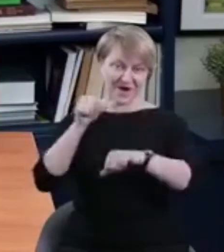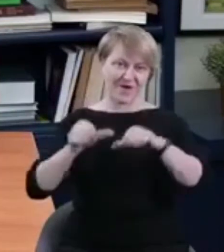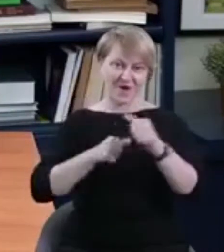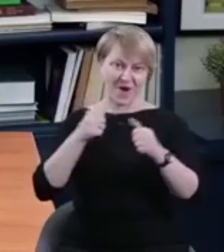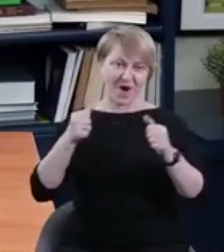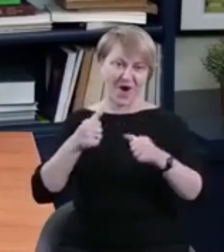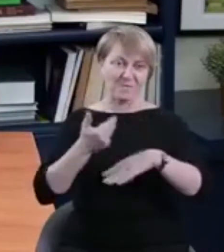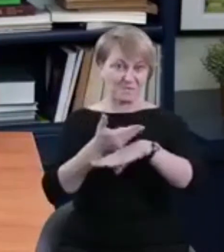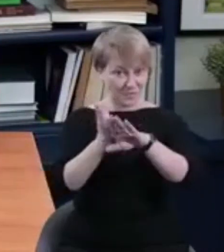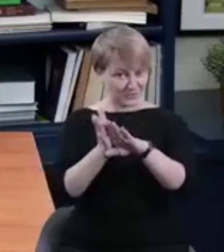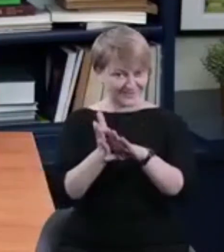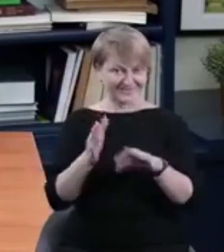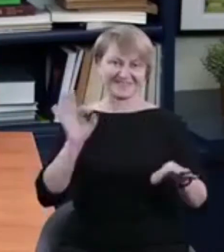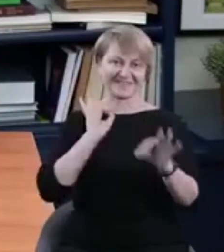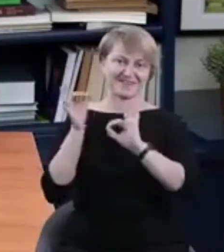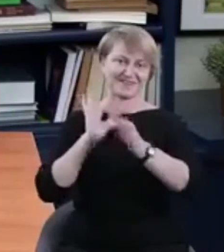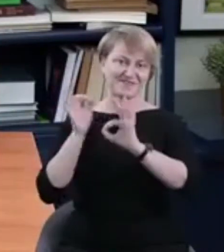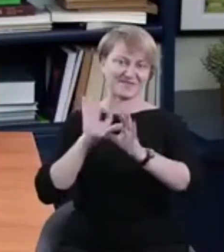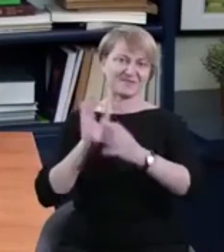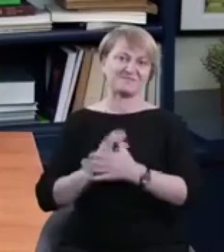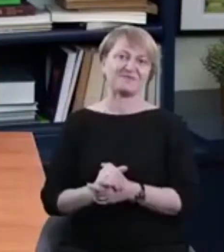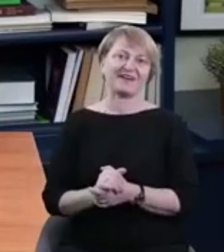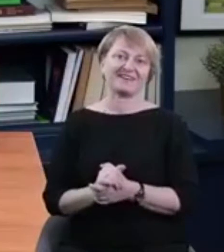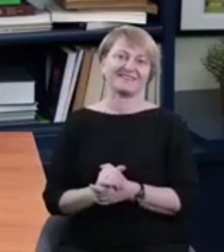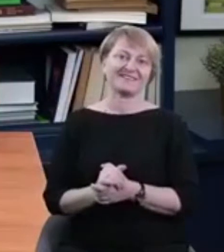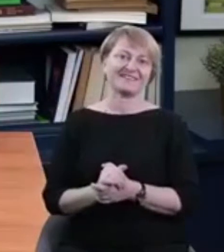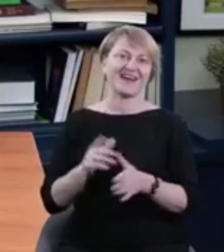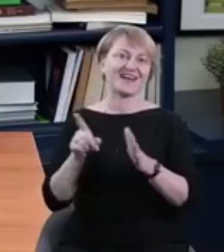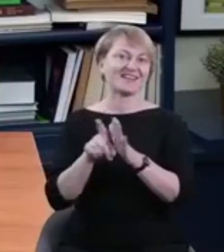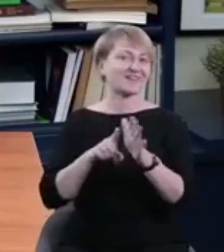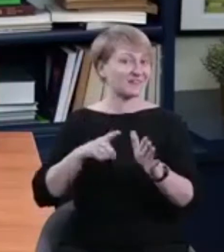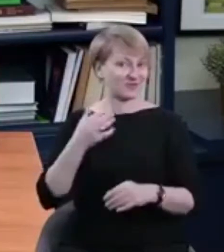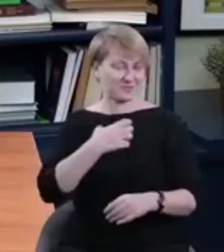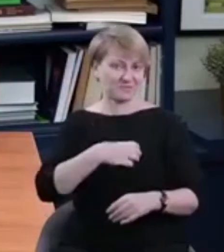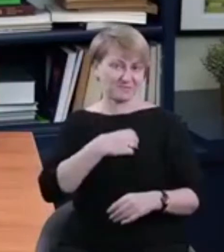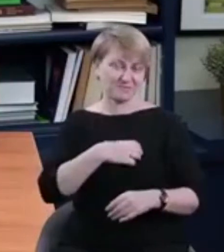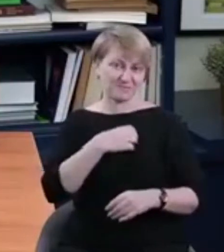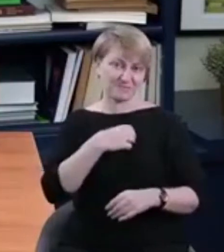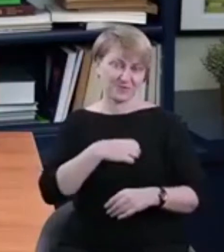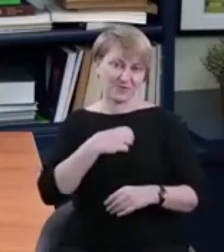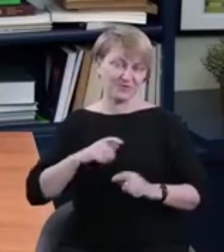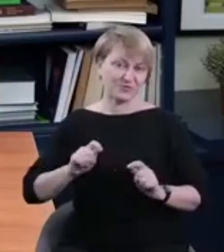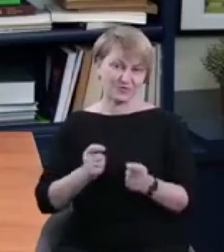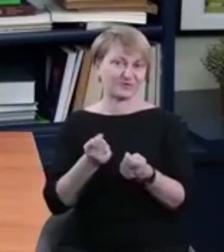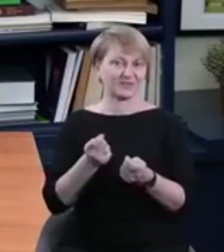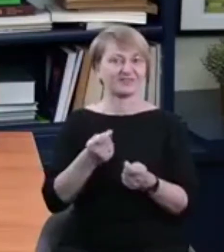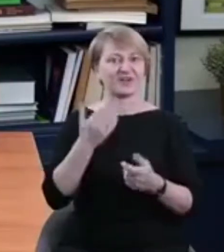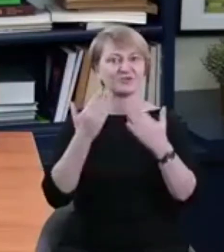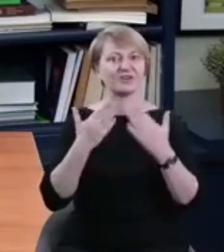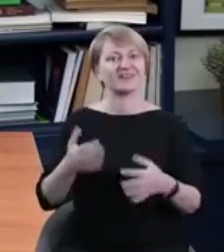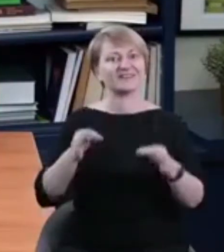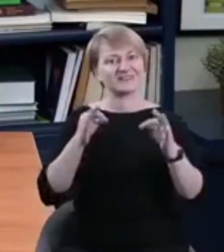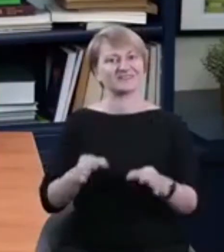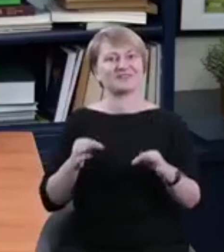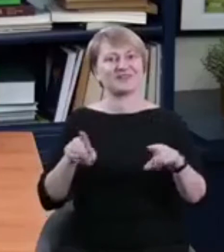się z wami informacjami oczywiście dla mnie miło mi to taką niewymuszoną nie mogę się odwołać życzenia dzisiaj mam również